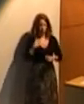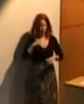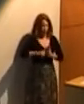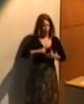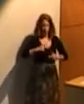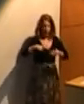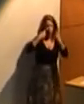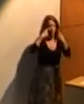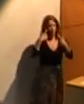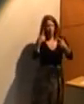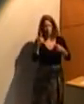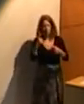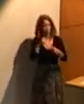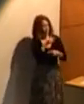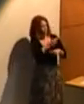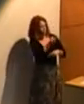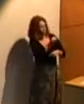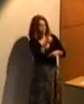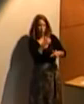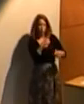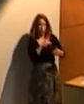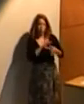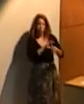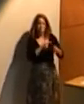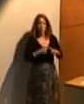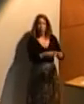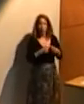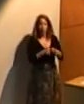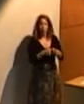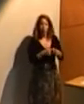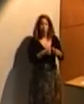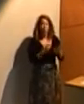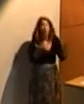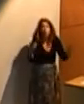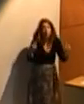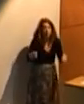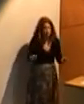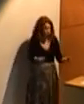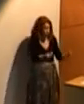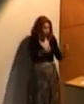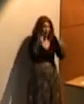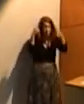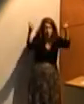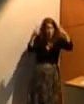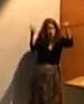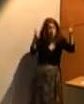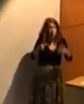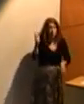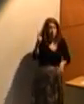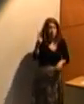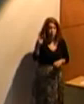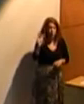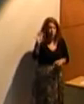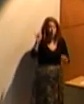cela on voit celui de la responsabilité sur l'autre mais c'est une responsabilité on va dire un petit peu théorique alors que si je mets et je renverse